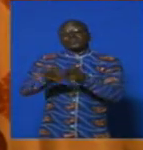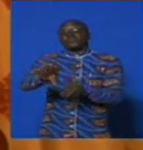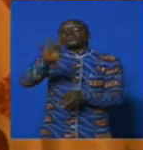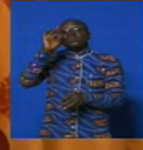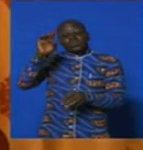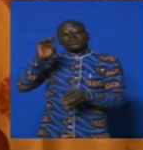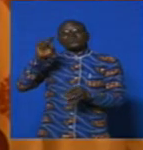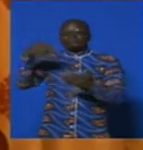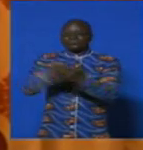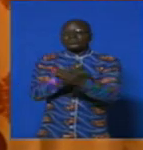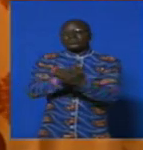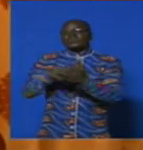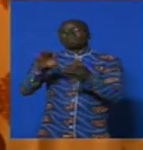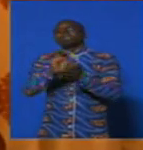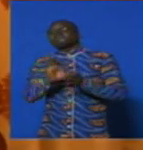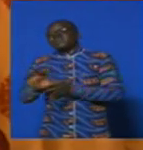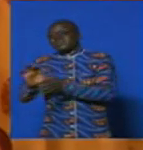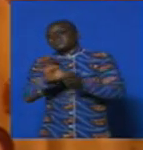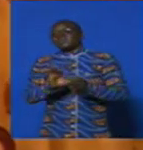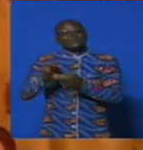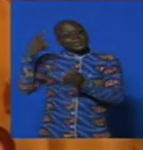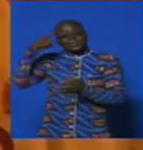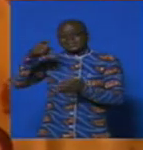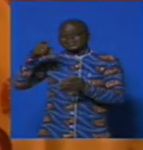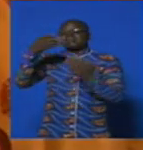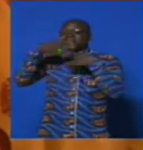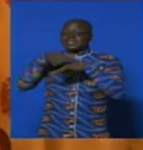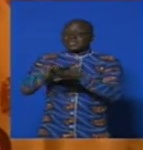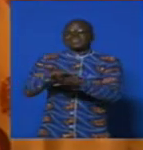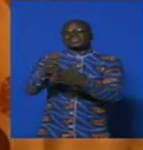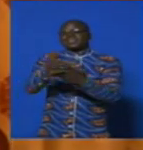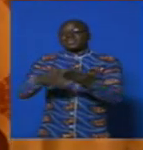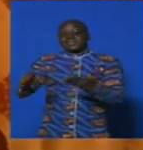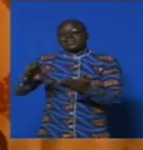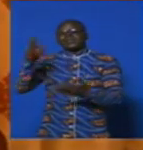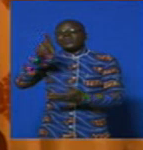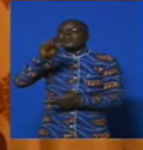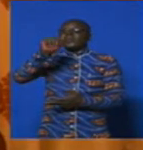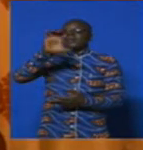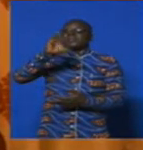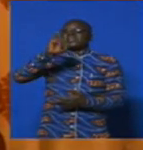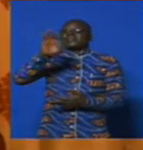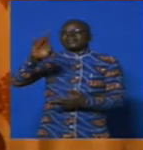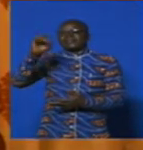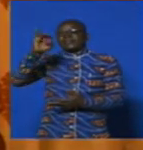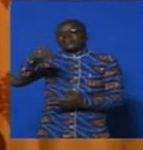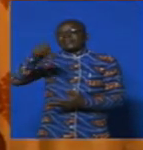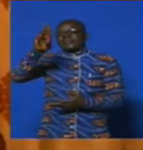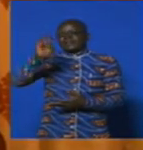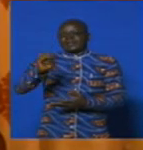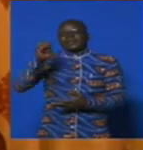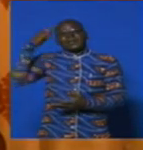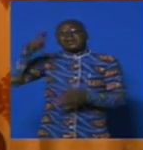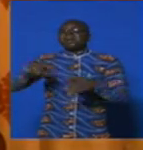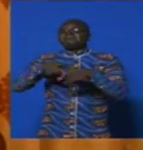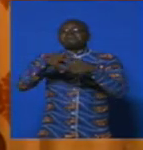mécanismes de coopération qui intègrent certainement les Caraïbes et le Pacifique, mais que ces mécanismes doivent